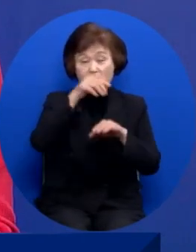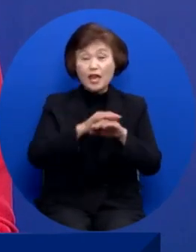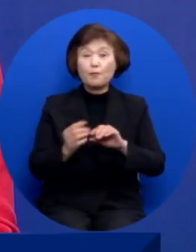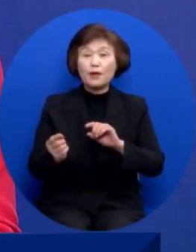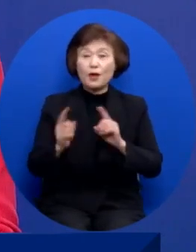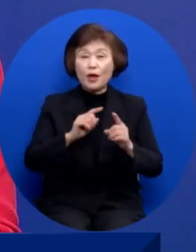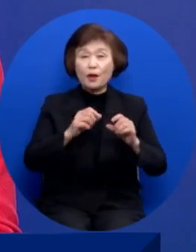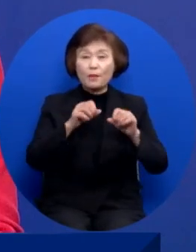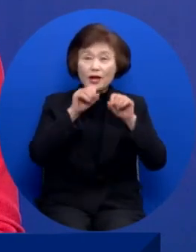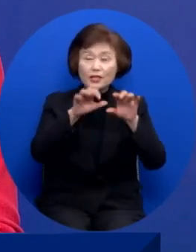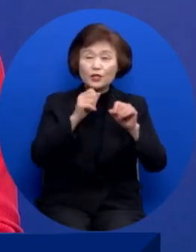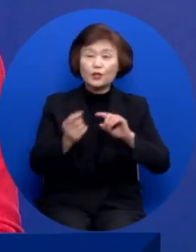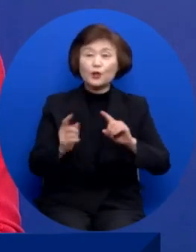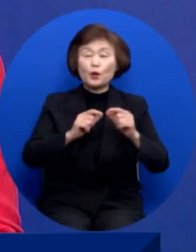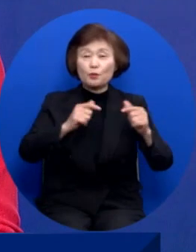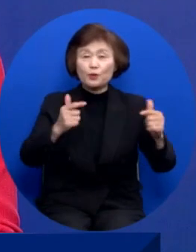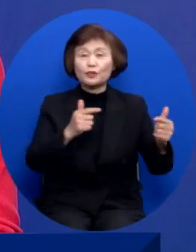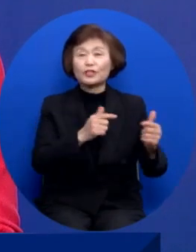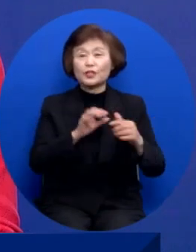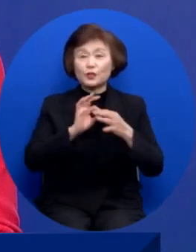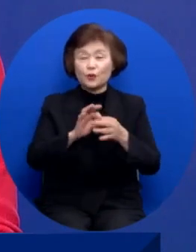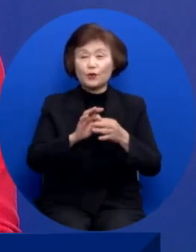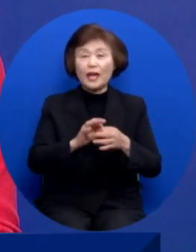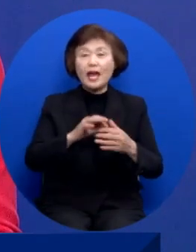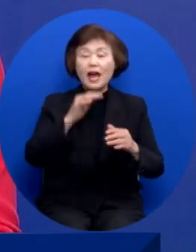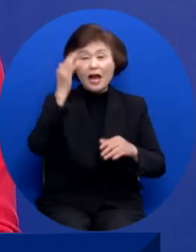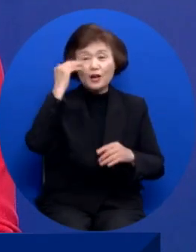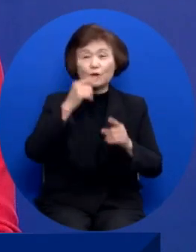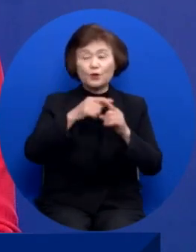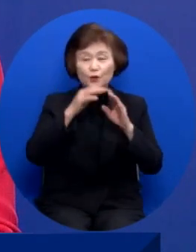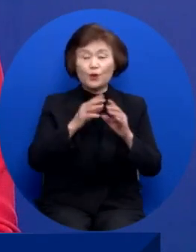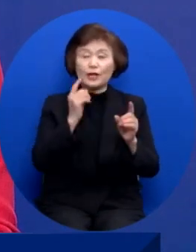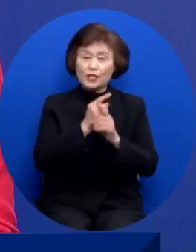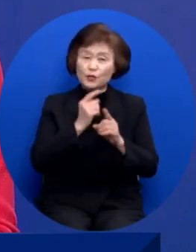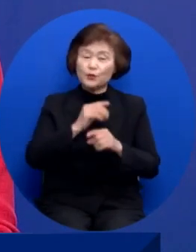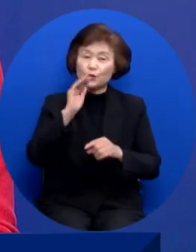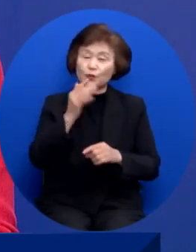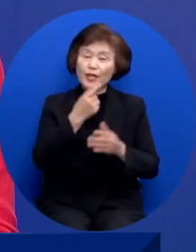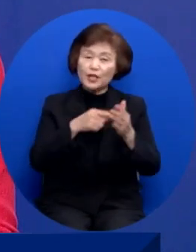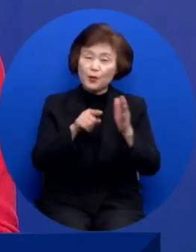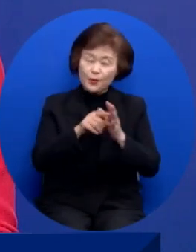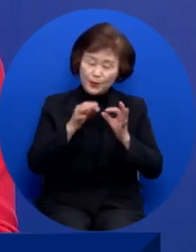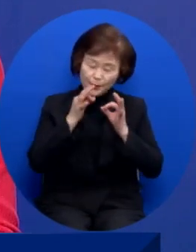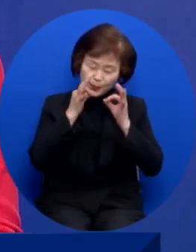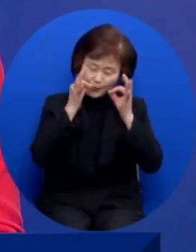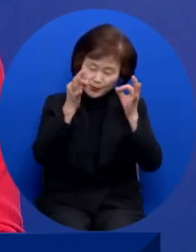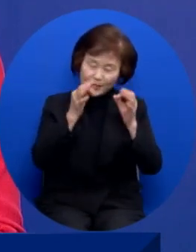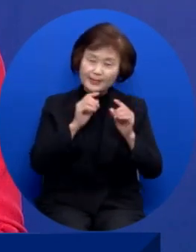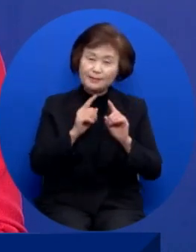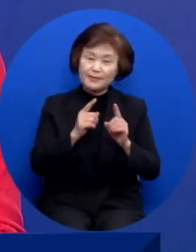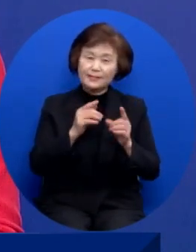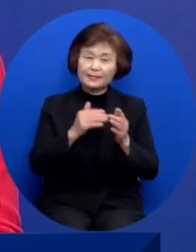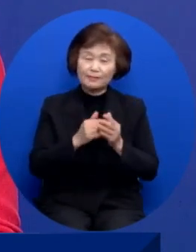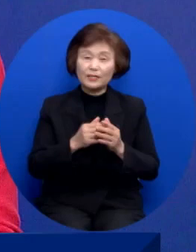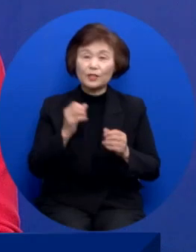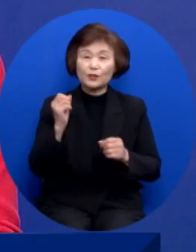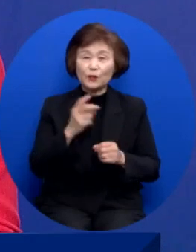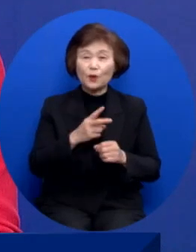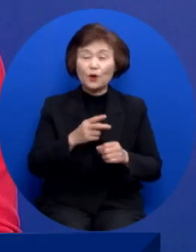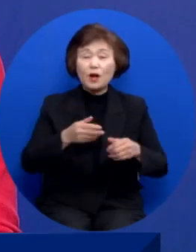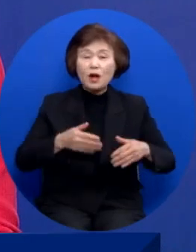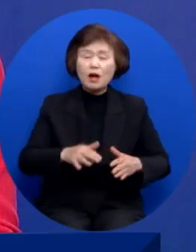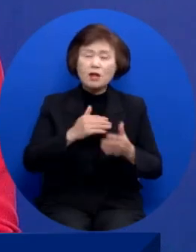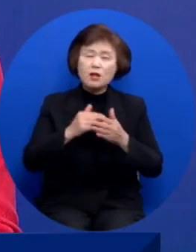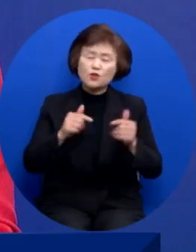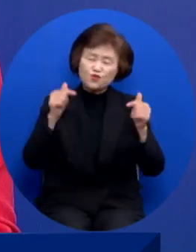전도 부흥을 통해 궁극적으로 한국 교회가 치유될 수 있도록 혼신의 힘을 쏟겠다고 밝혔습니다 또 초 저출생